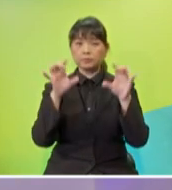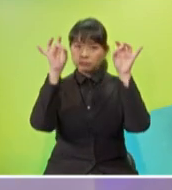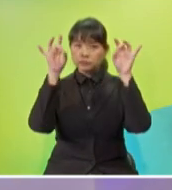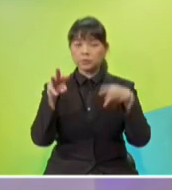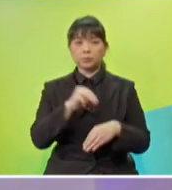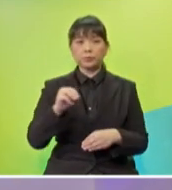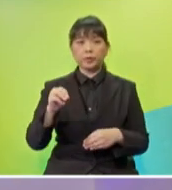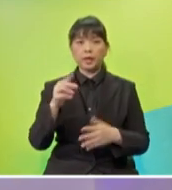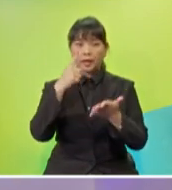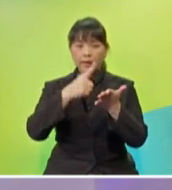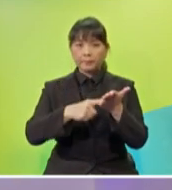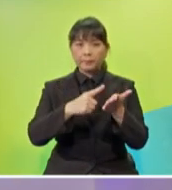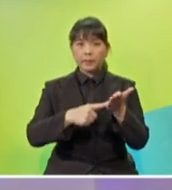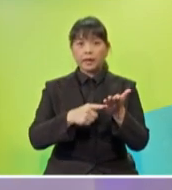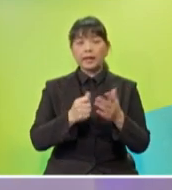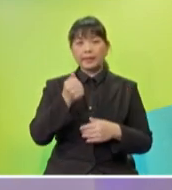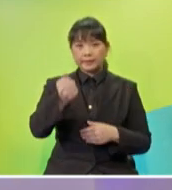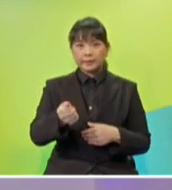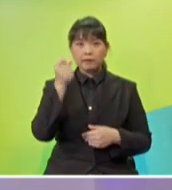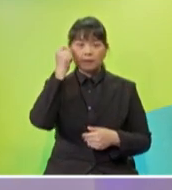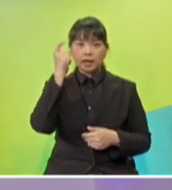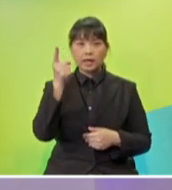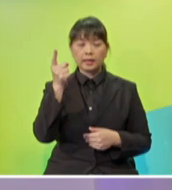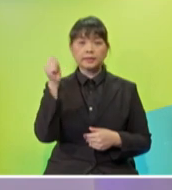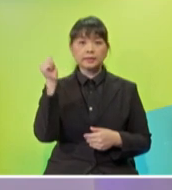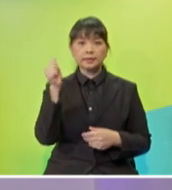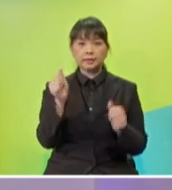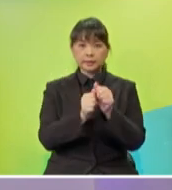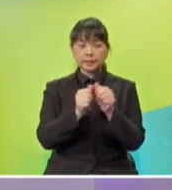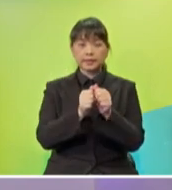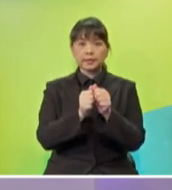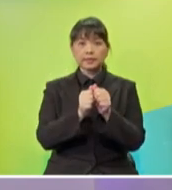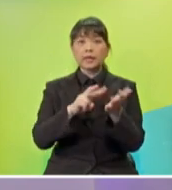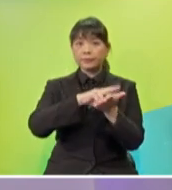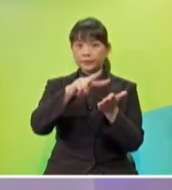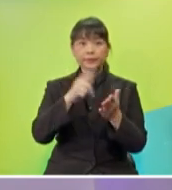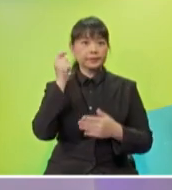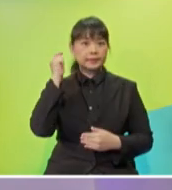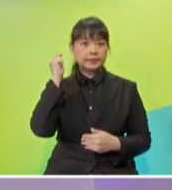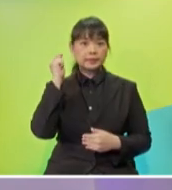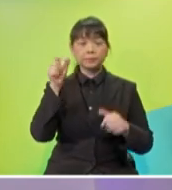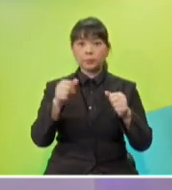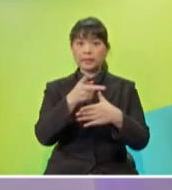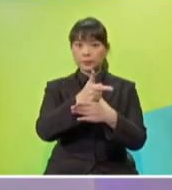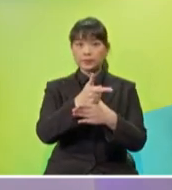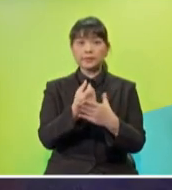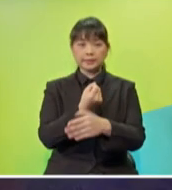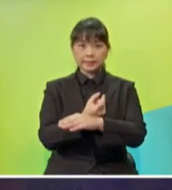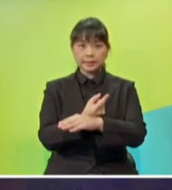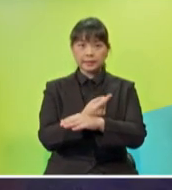Apakah Anda paham dengan tuntunan video Bolehkah kongsi sedikit